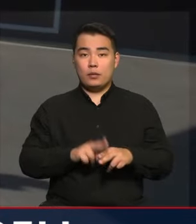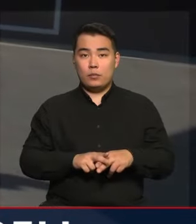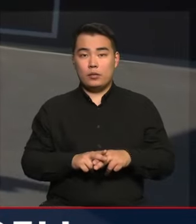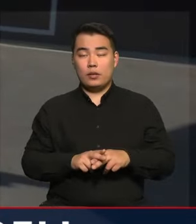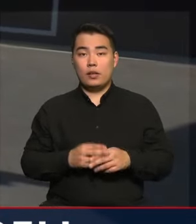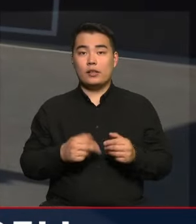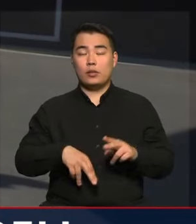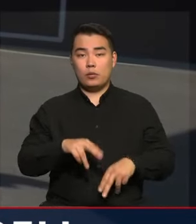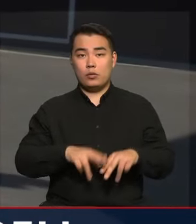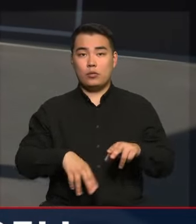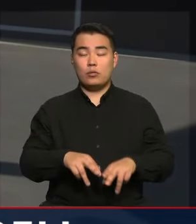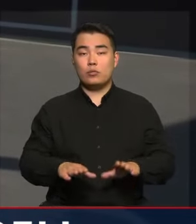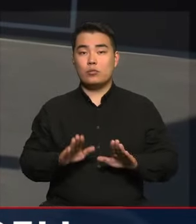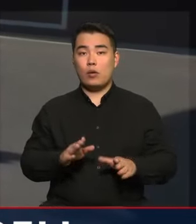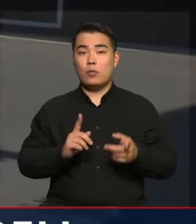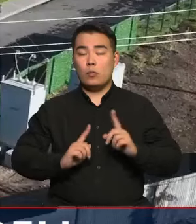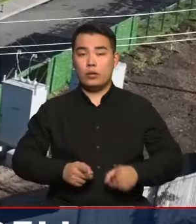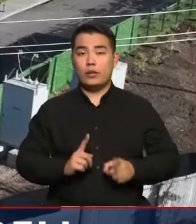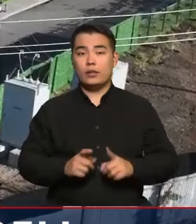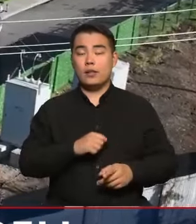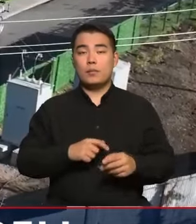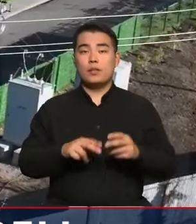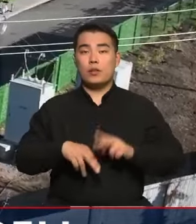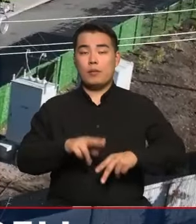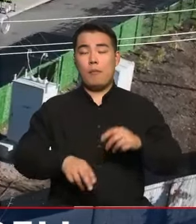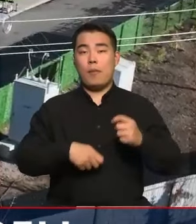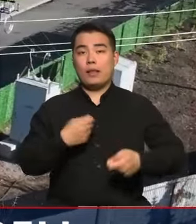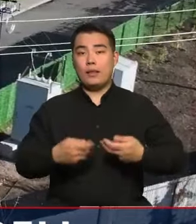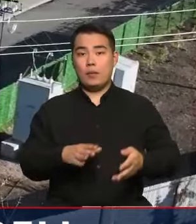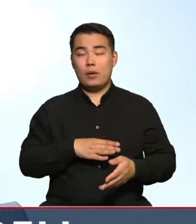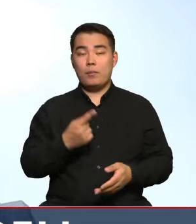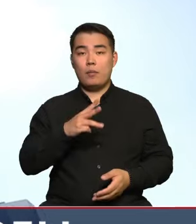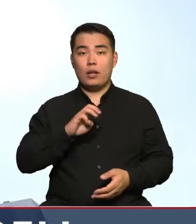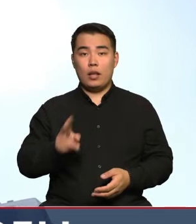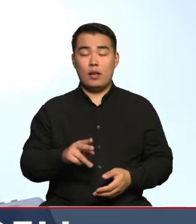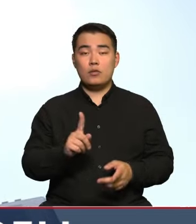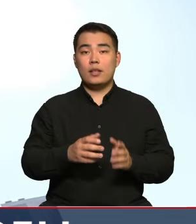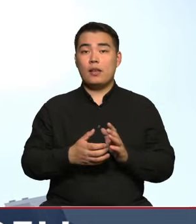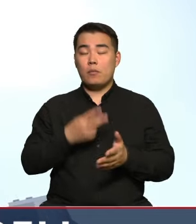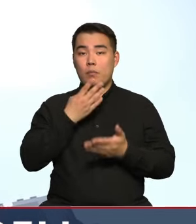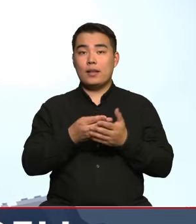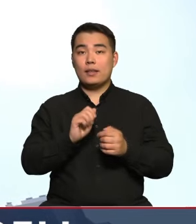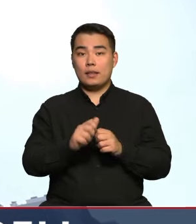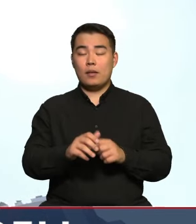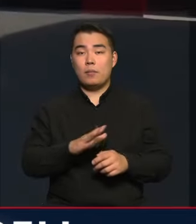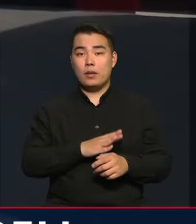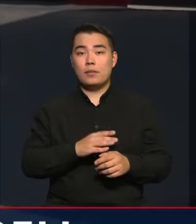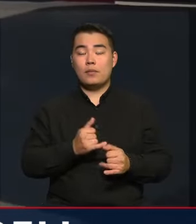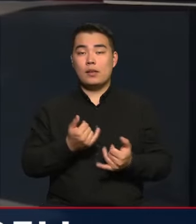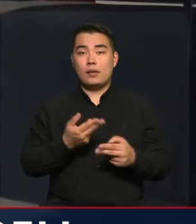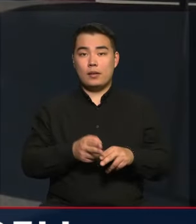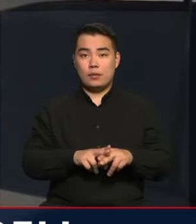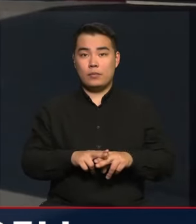Сондай-ақ құрылысына тек қана отандық құрылыс материалдары қолданылған. 1 миллиардқа жетер жетпес қаражат жұмсалыпты. Әзірге